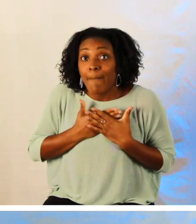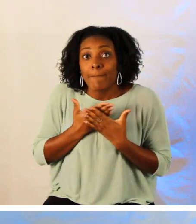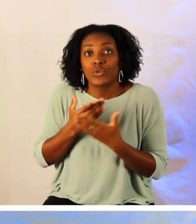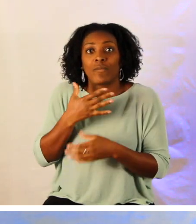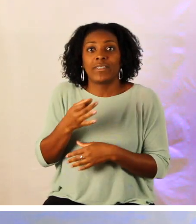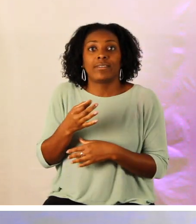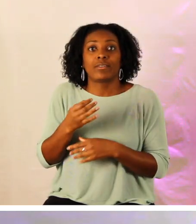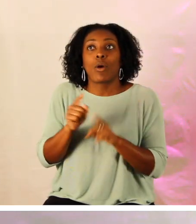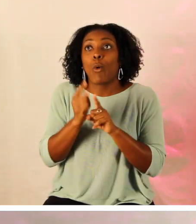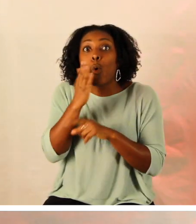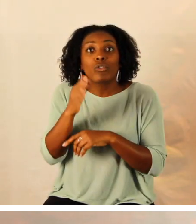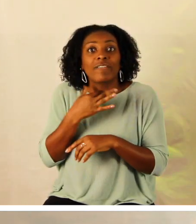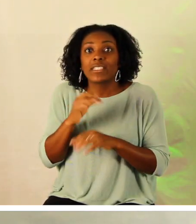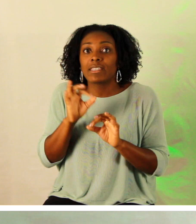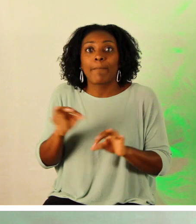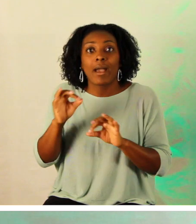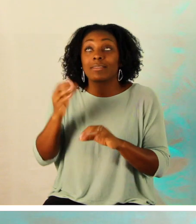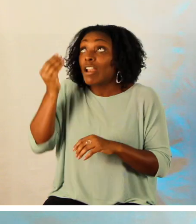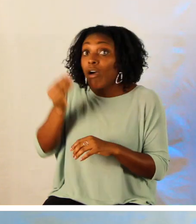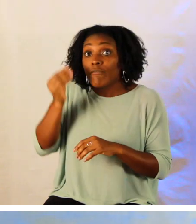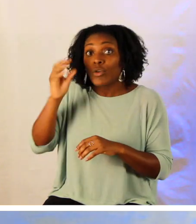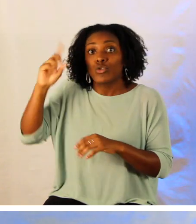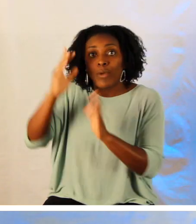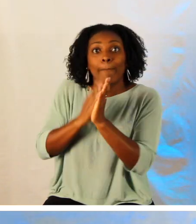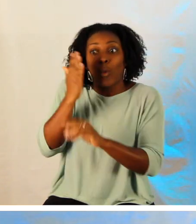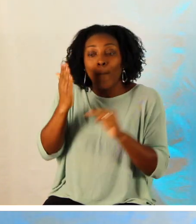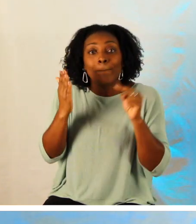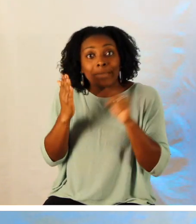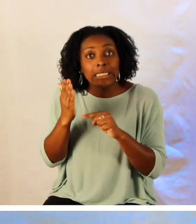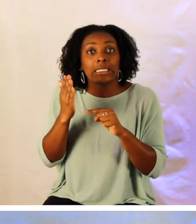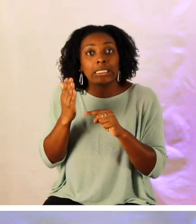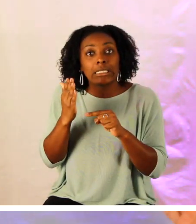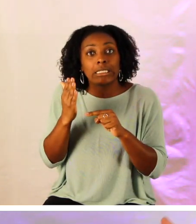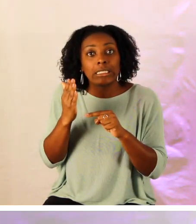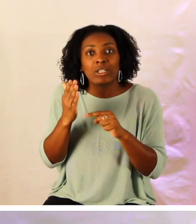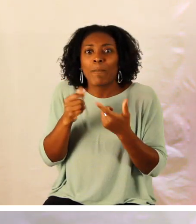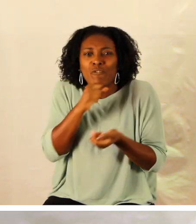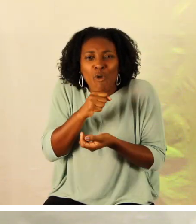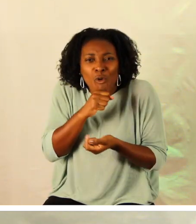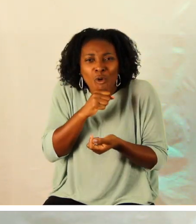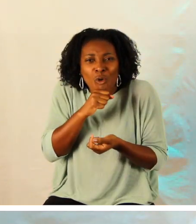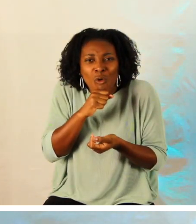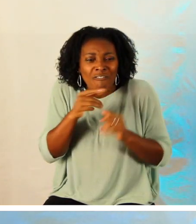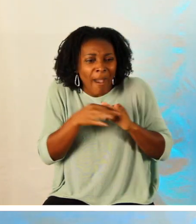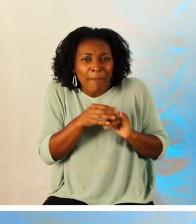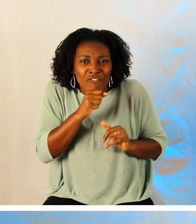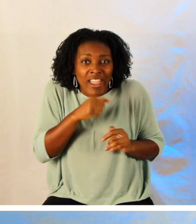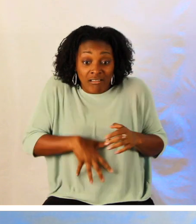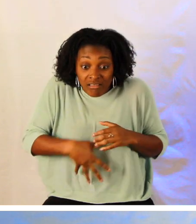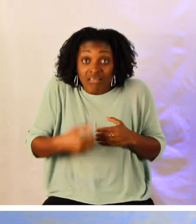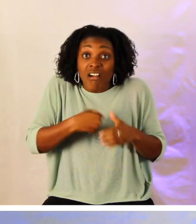d'autre. C'est l'enfant de la promesse, celui que je t'avais promis, que tu as eu presque à la fin de ta vie. Il est